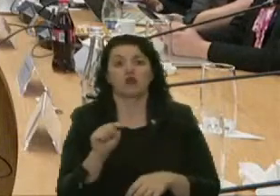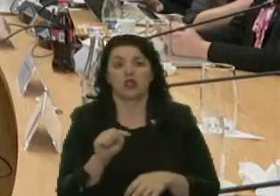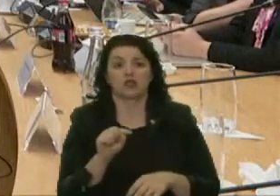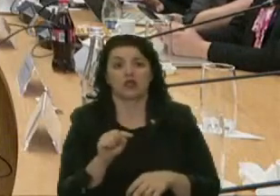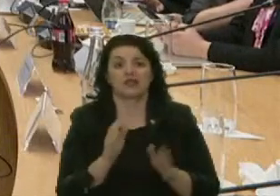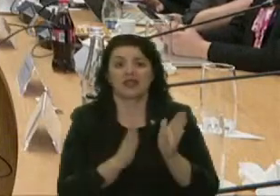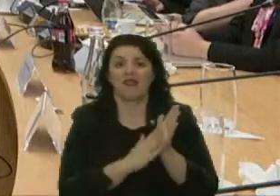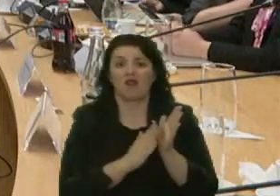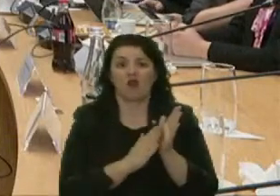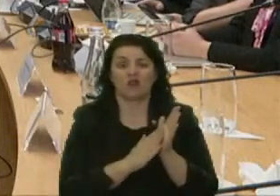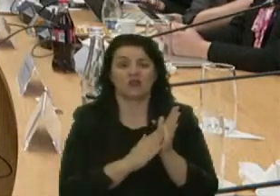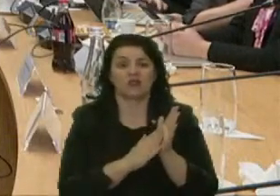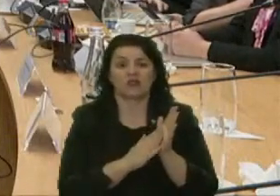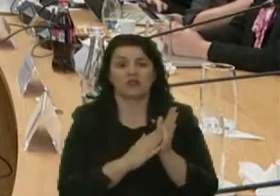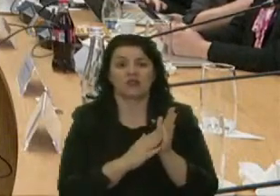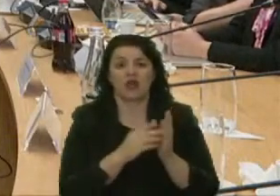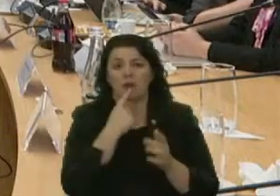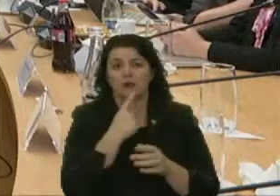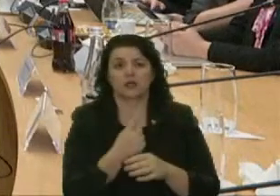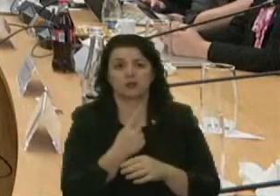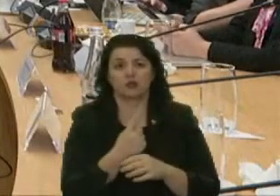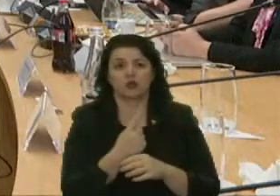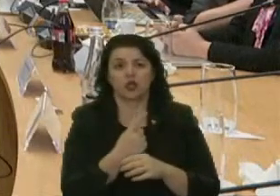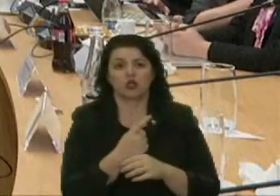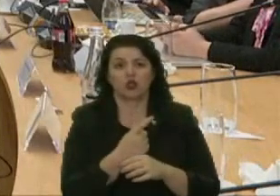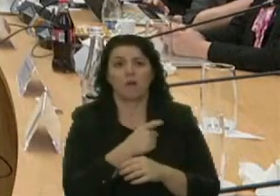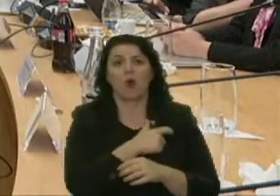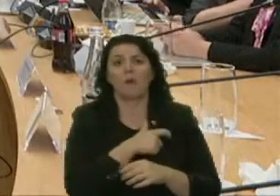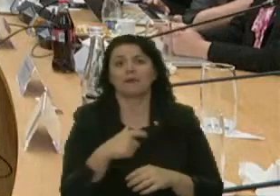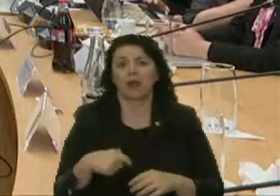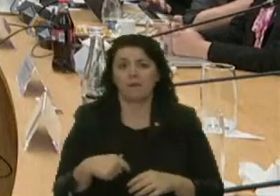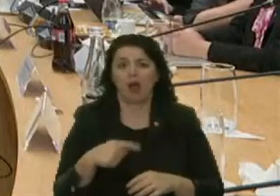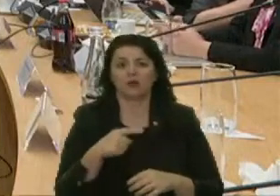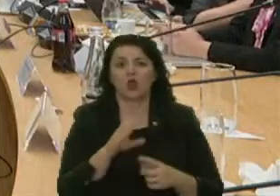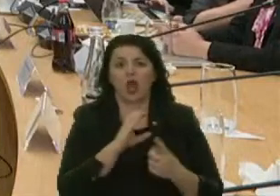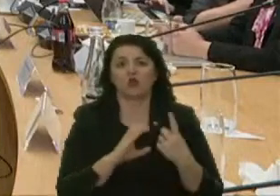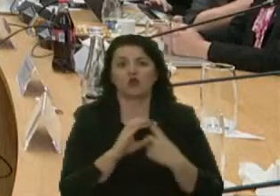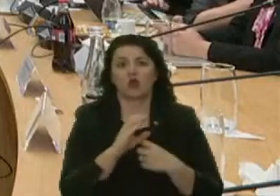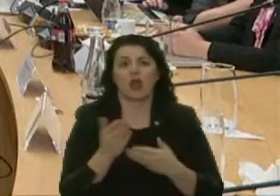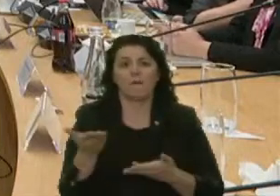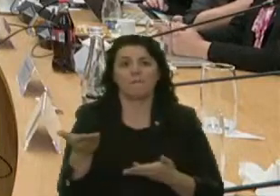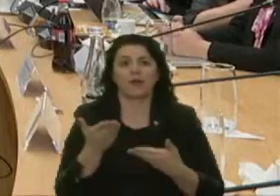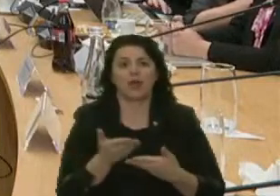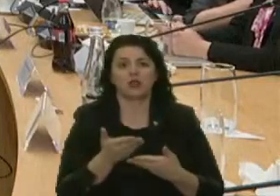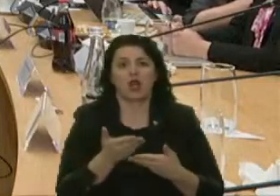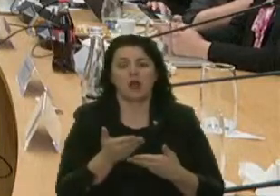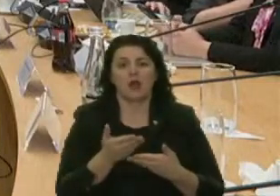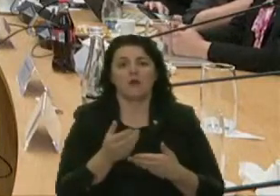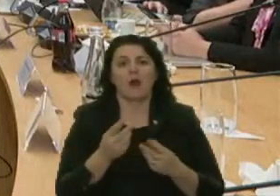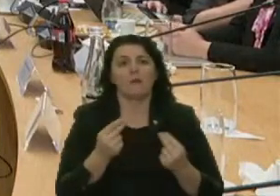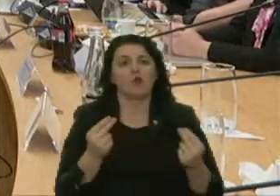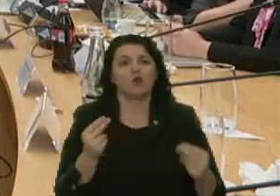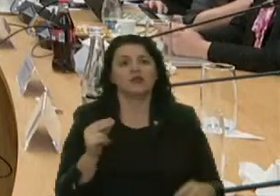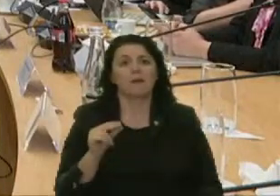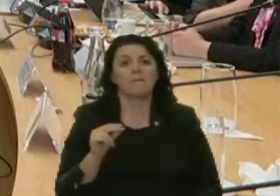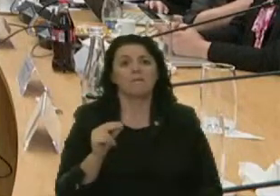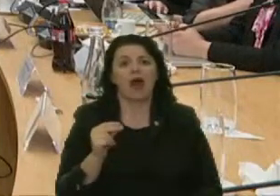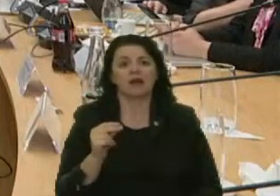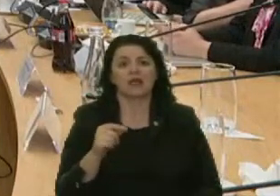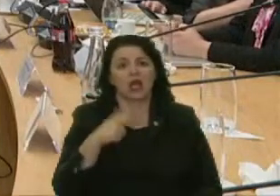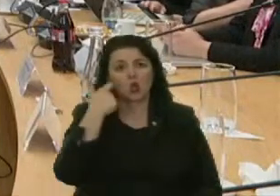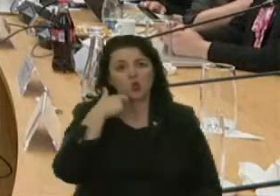nevoit să revin la acea aserțiune a domnului primar conform căreia cultura primește din ce din ce în ce mai mulți bani la Cluj